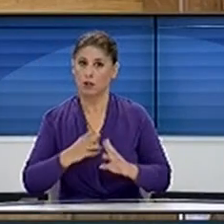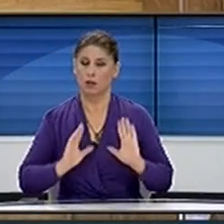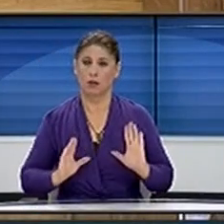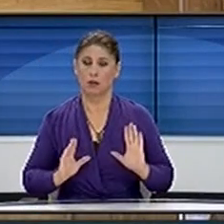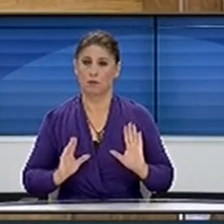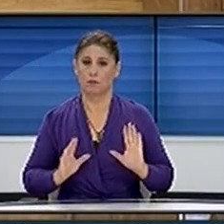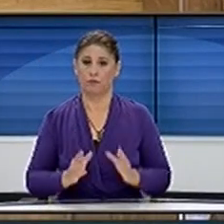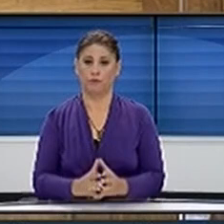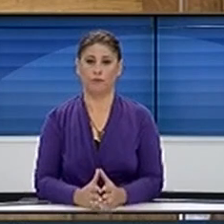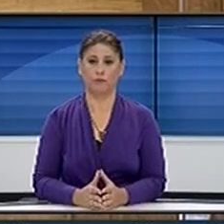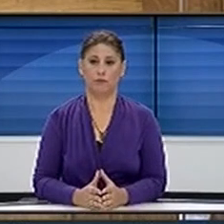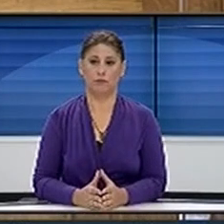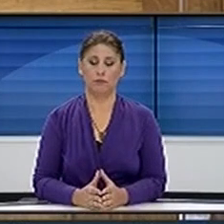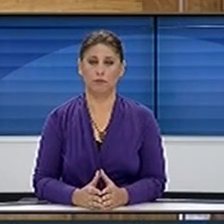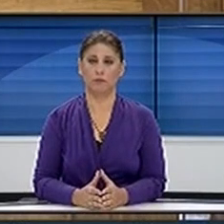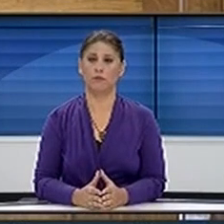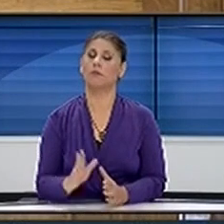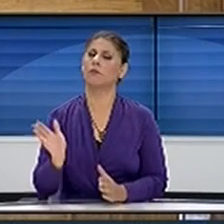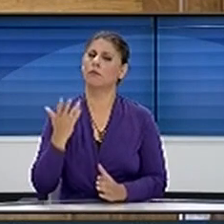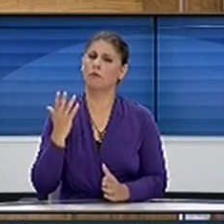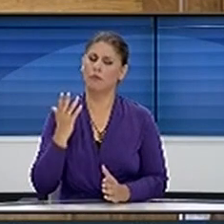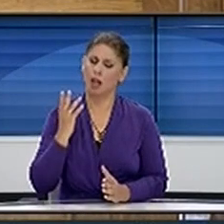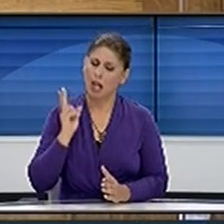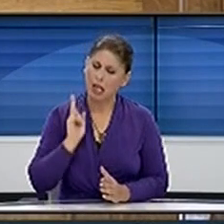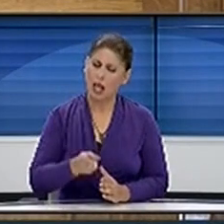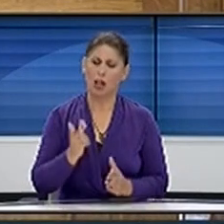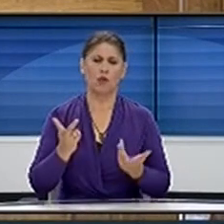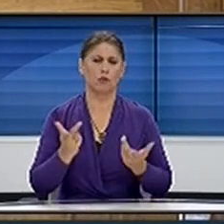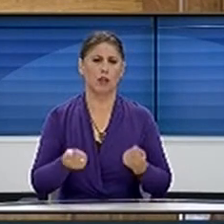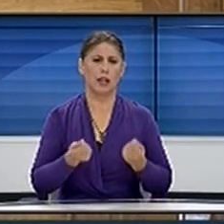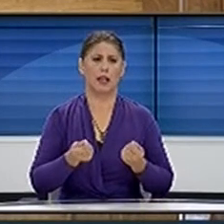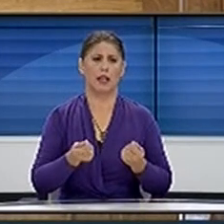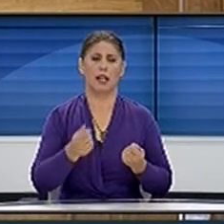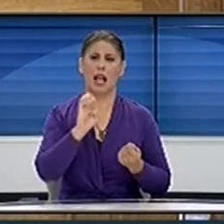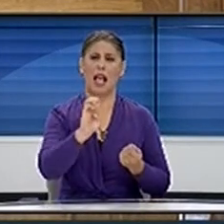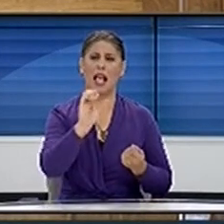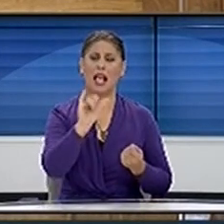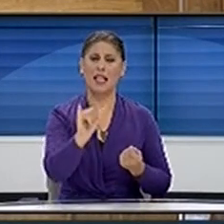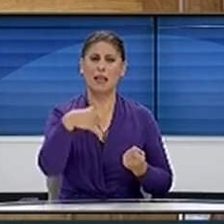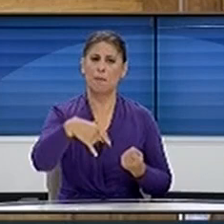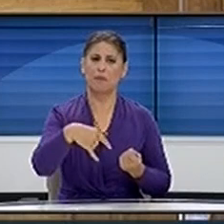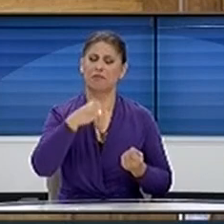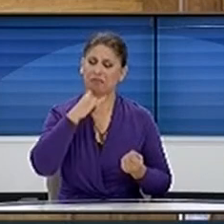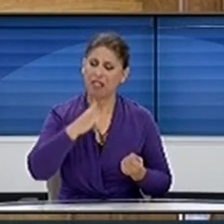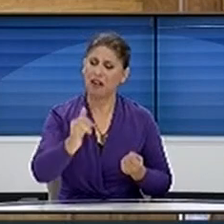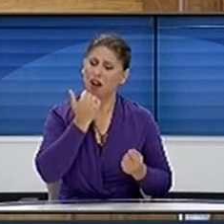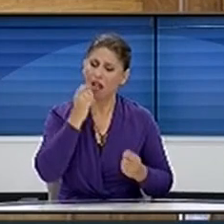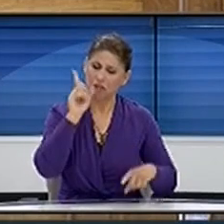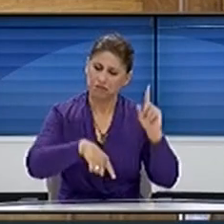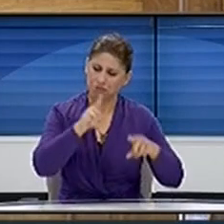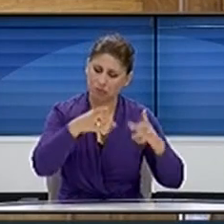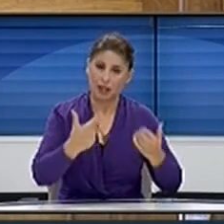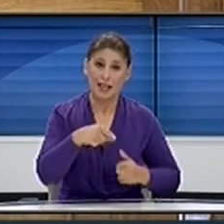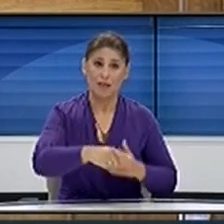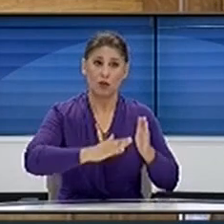Τα οποία, τα κακώς κείμενα στην ΕΕΠ έχουν διαχρονική διαδρομή. Άλλωστε, γι' αυτό αυτή